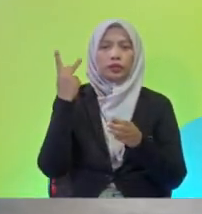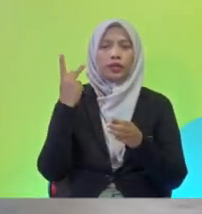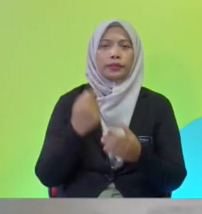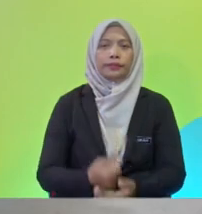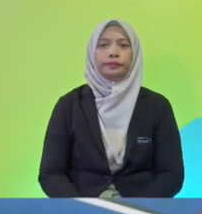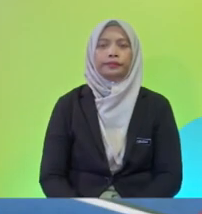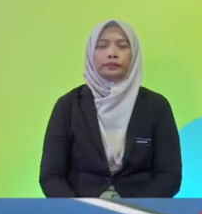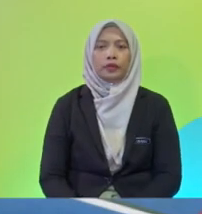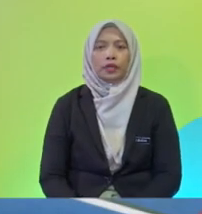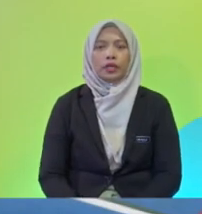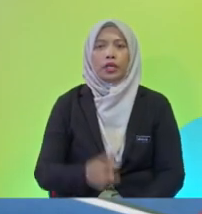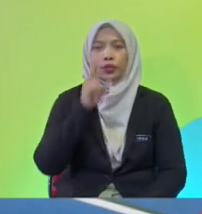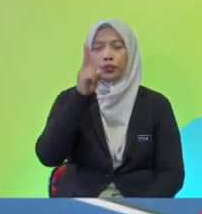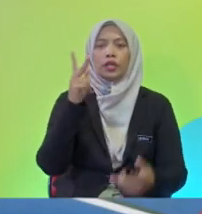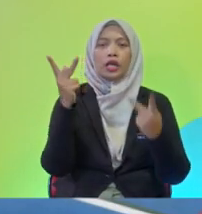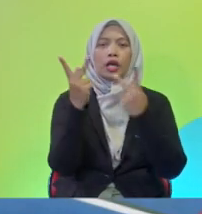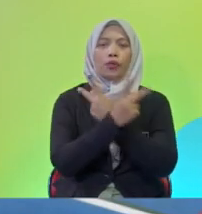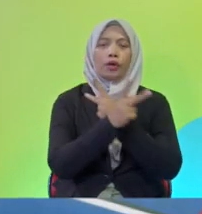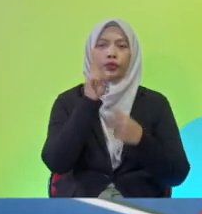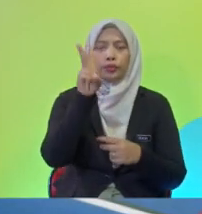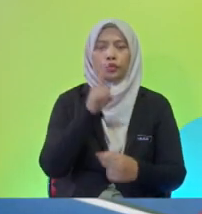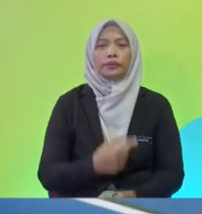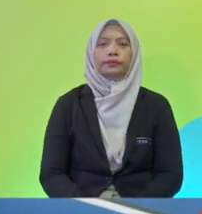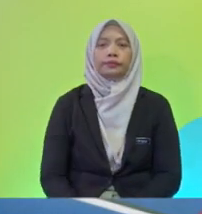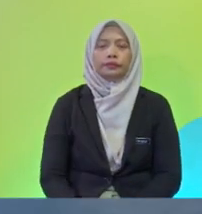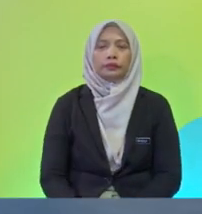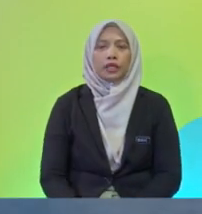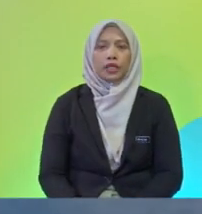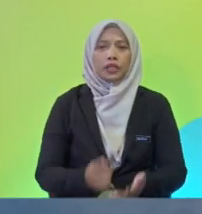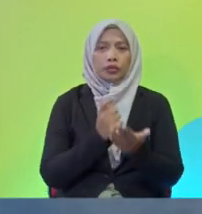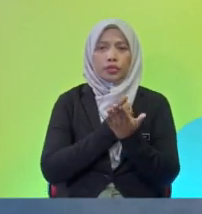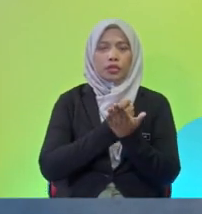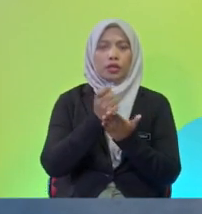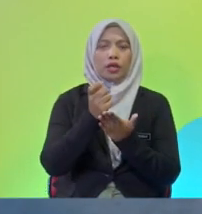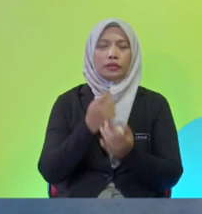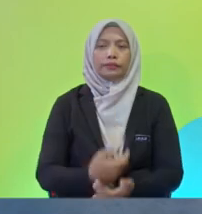Raimi keluar. Okay, dua lawan dua. Teruskan.